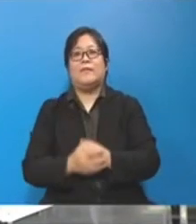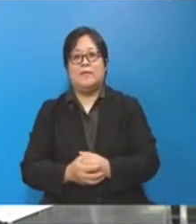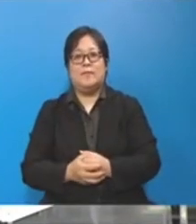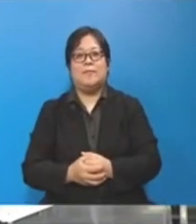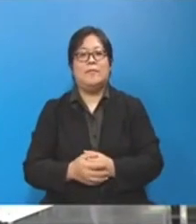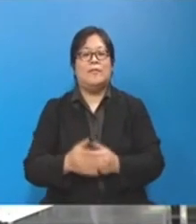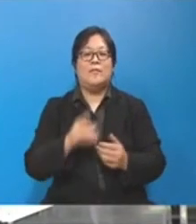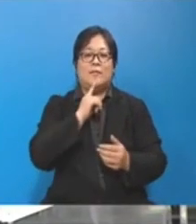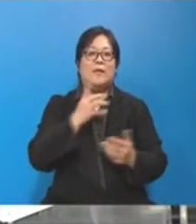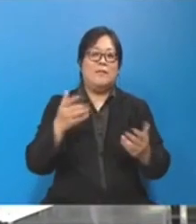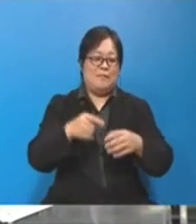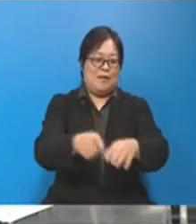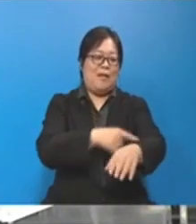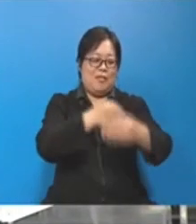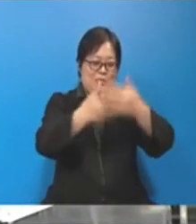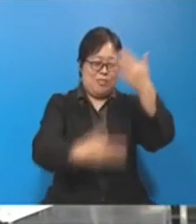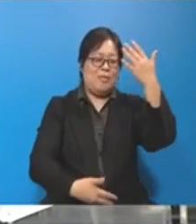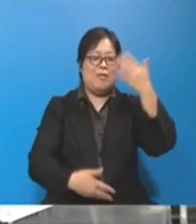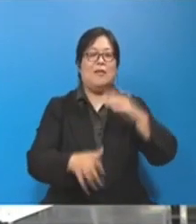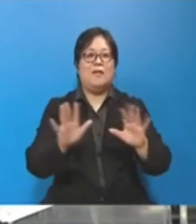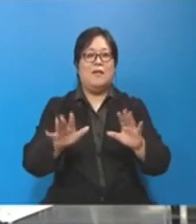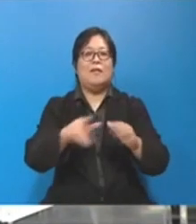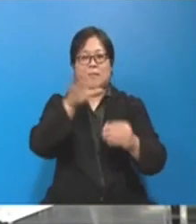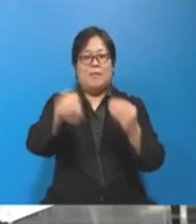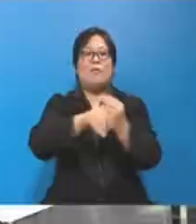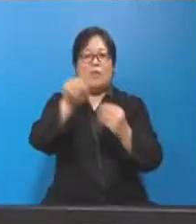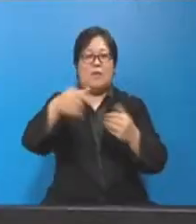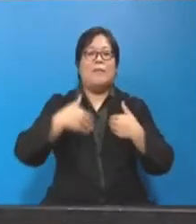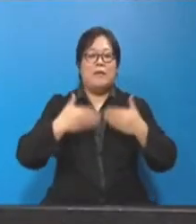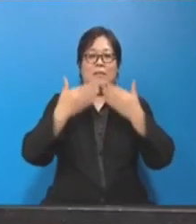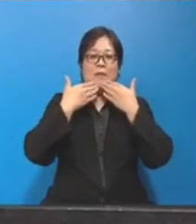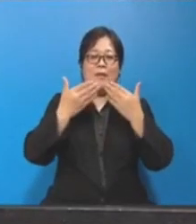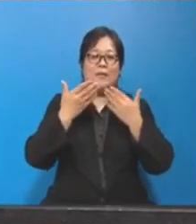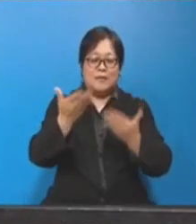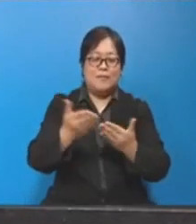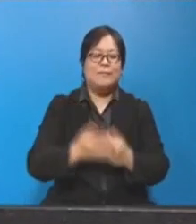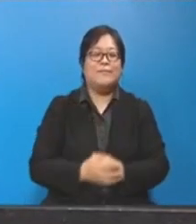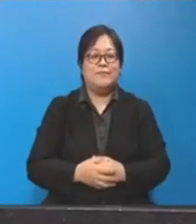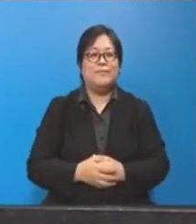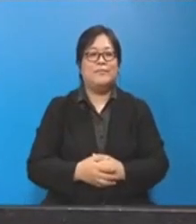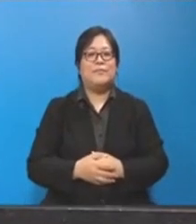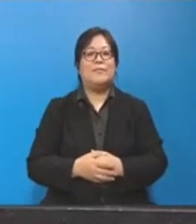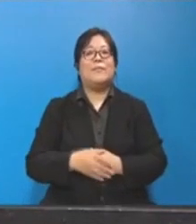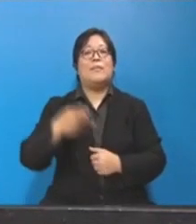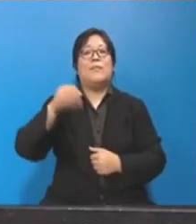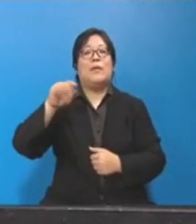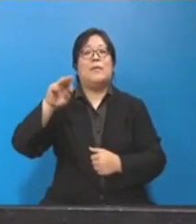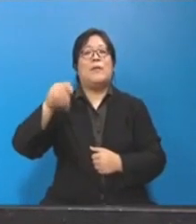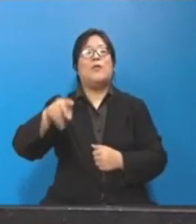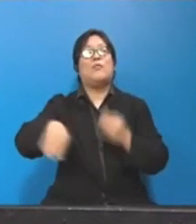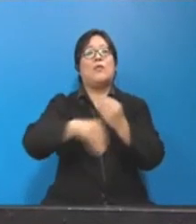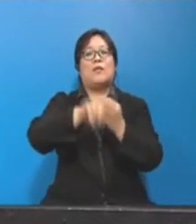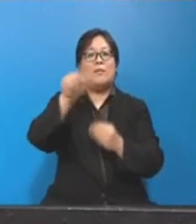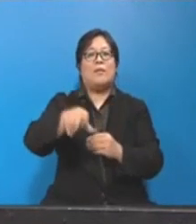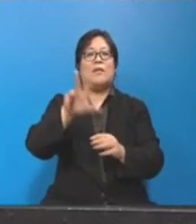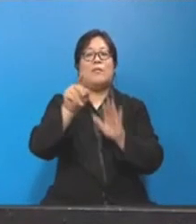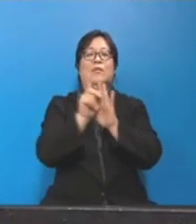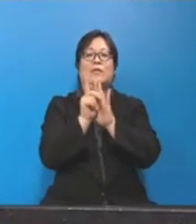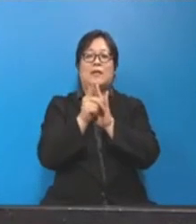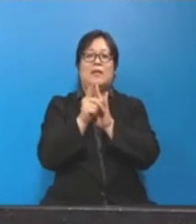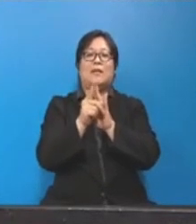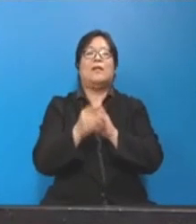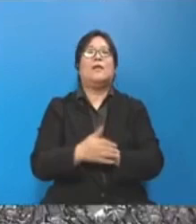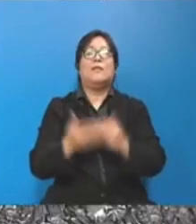sebab Walaupun ada panjang lagi Pak saya menjawab tambahan ingin Makasih Naysila pembau salah tambahan 30 saat